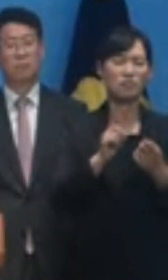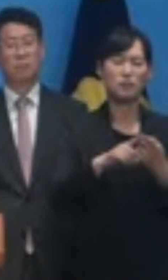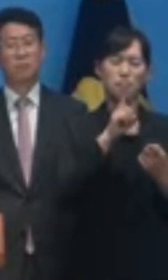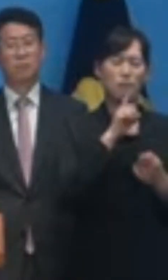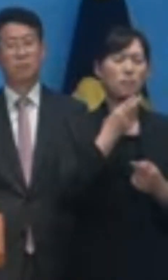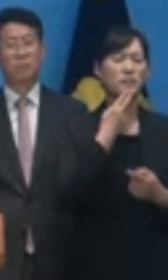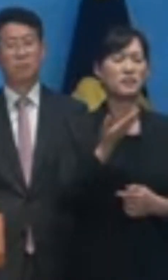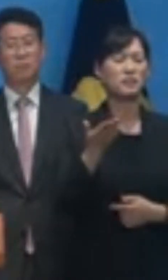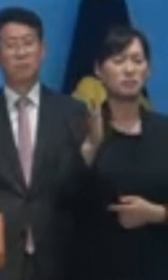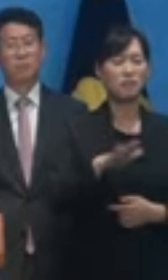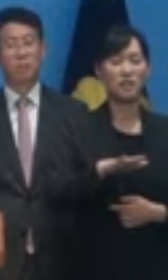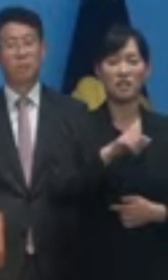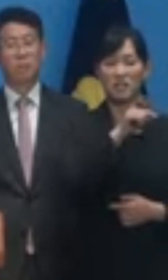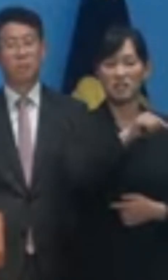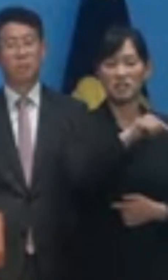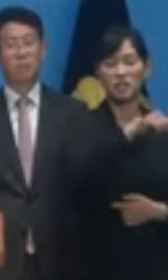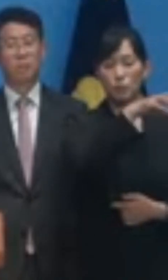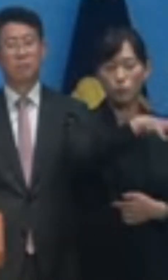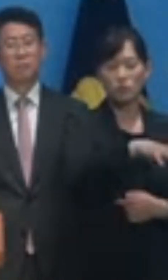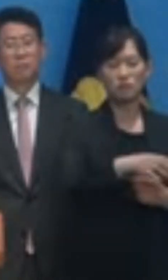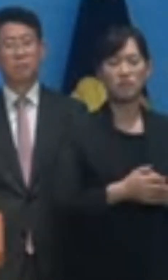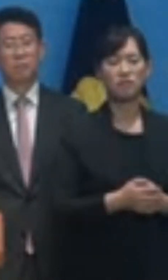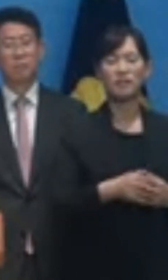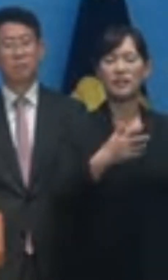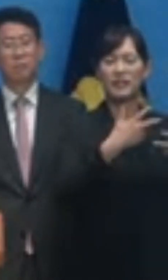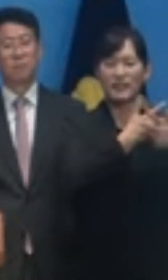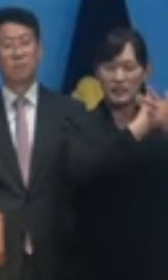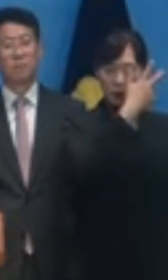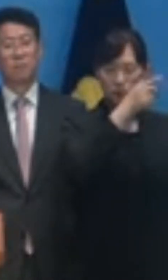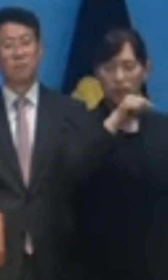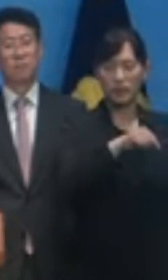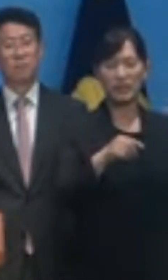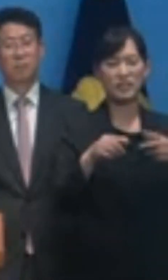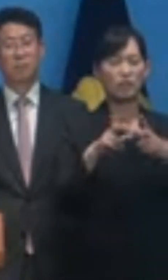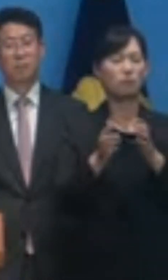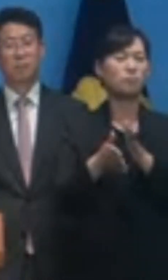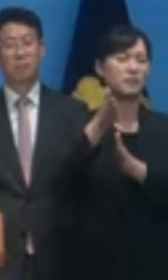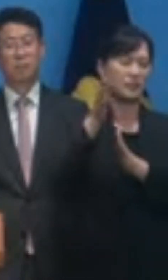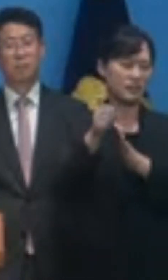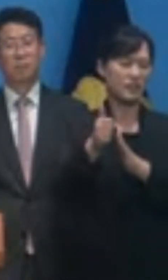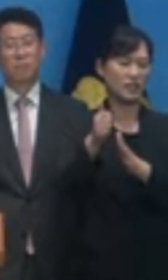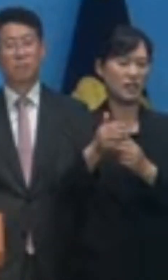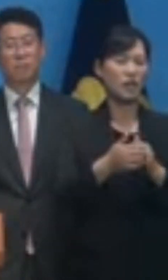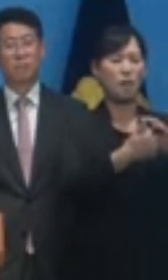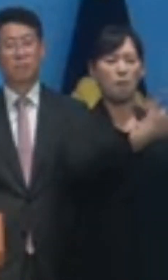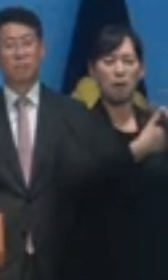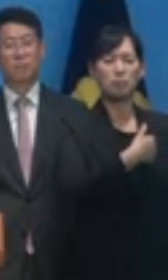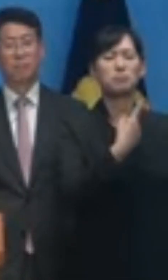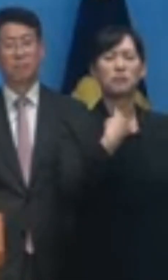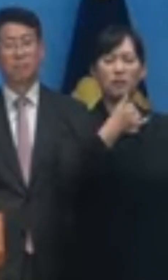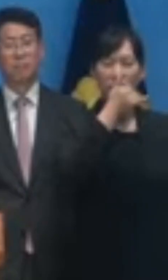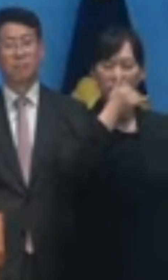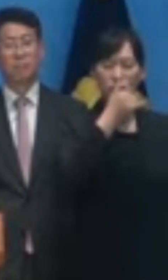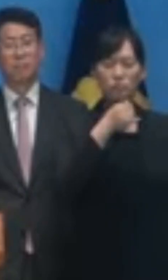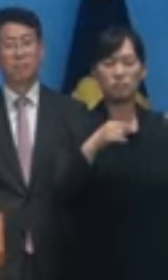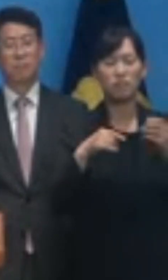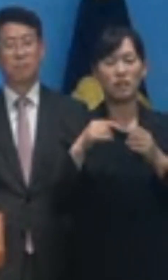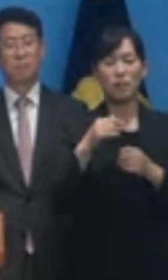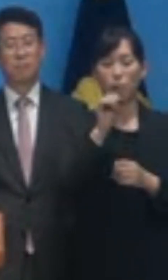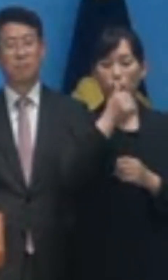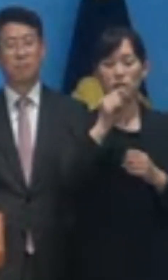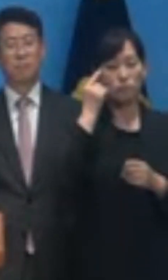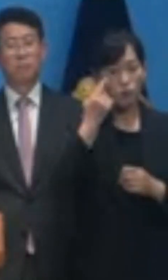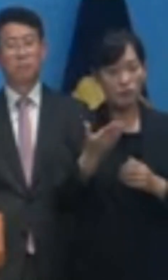않았으나 시로코에 대해 이재명 당시 성남시장이 방문한 적이 있느냐라는